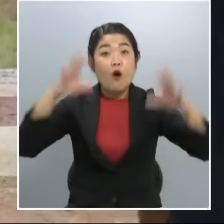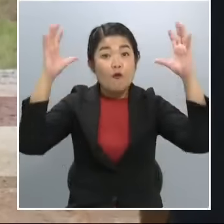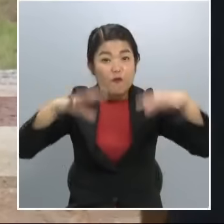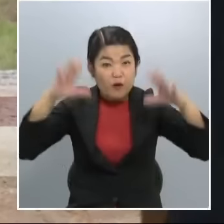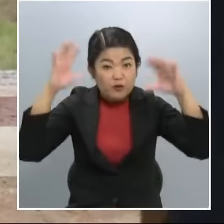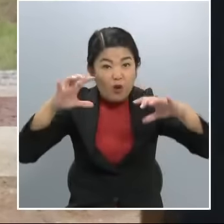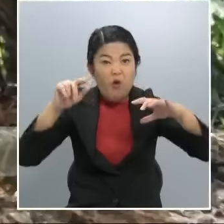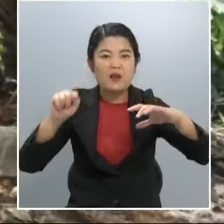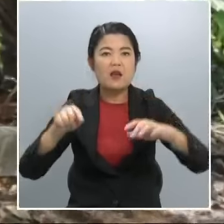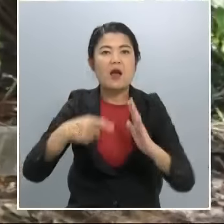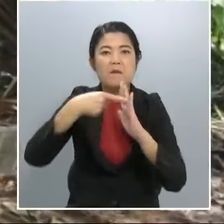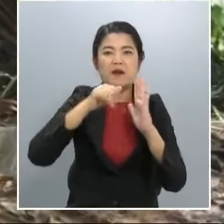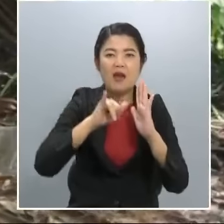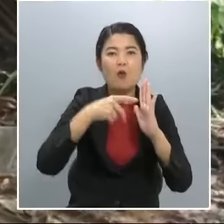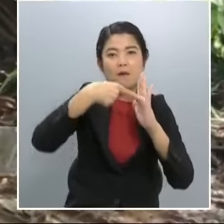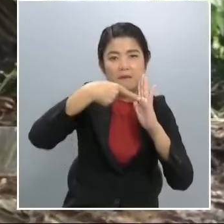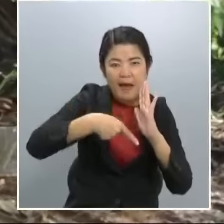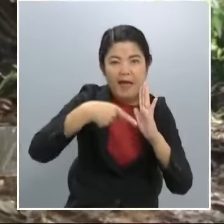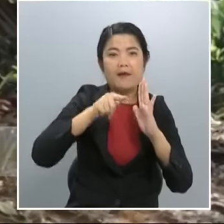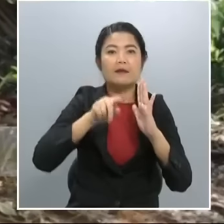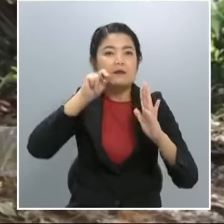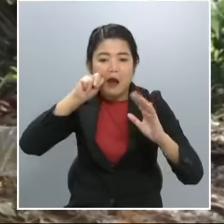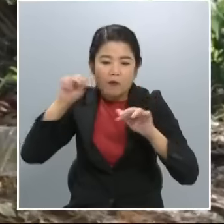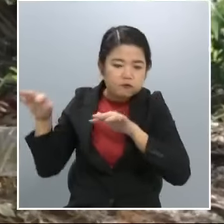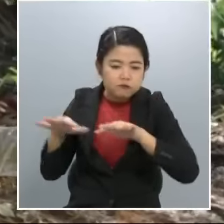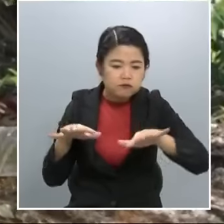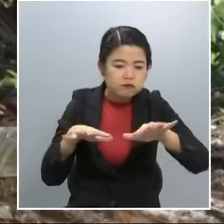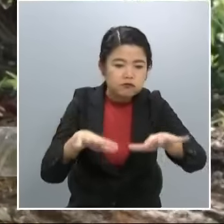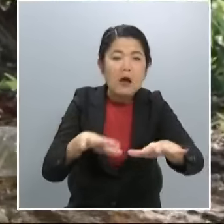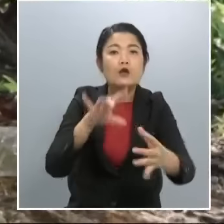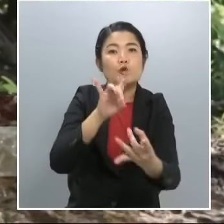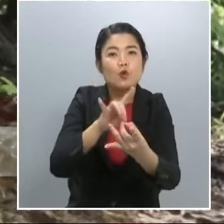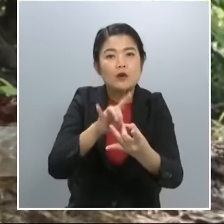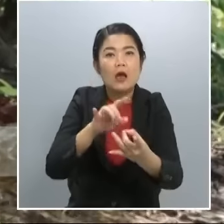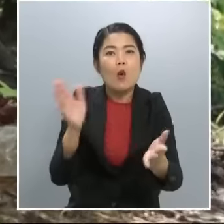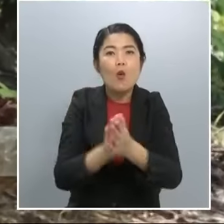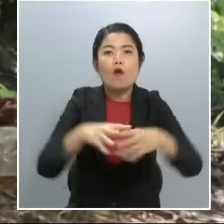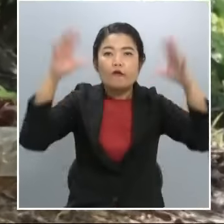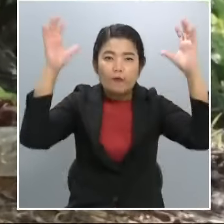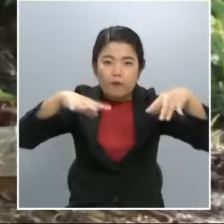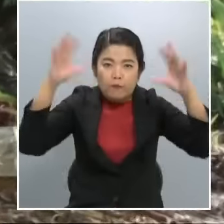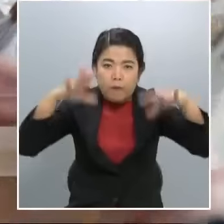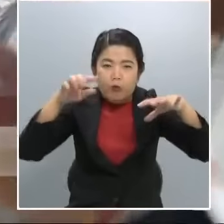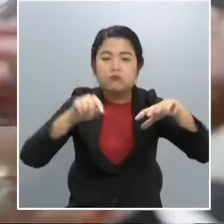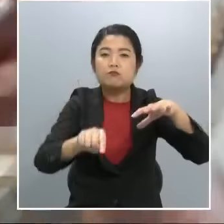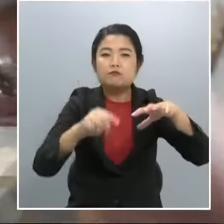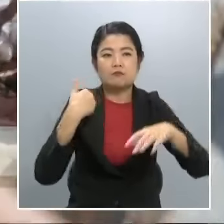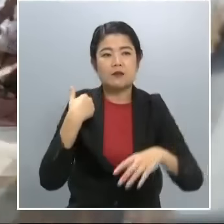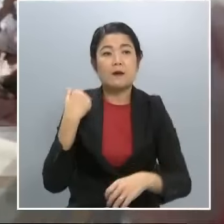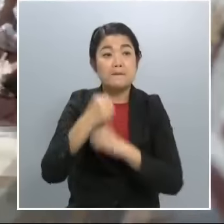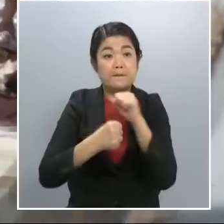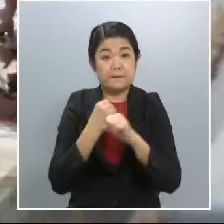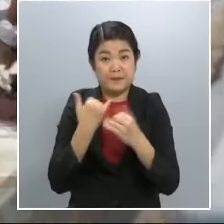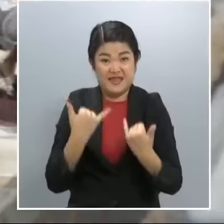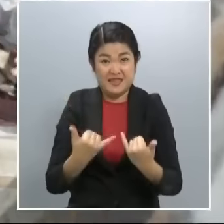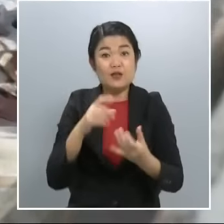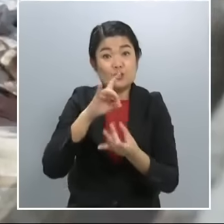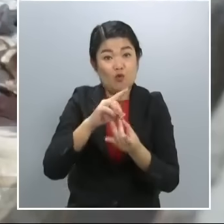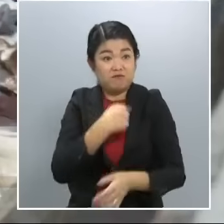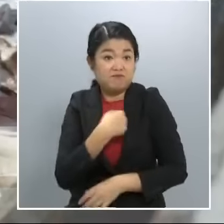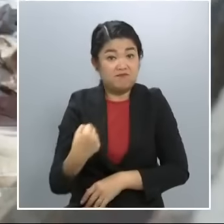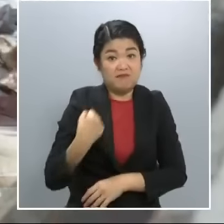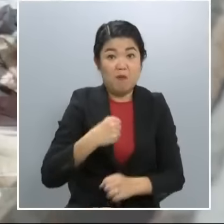คือจากจังหวัดพะเยาและจังหวัดแพร่จะไหลมารวมกันที่จังหวัดสุโขทัยนักข่าวถามว่าว่าปีนี้สุโขทัยมั่นใจมย